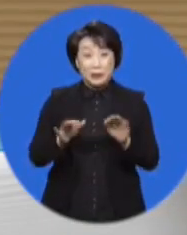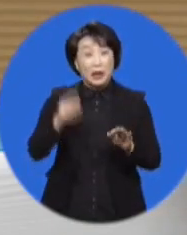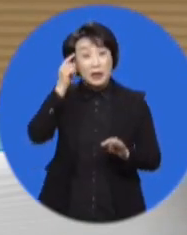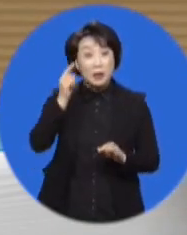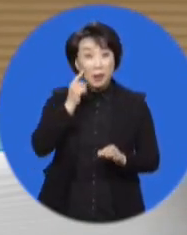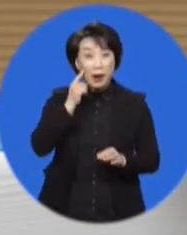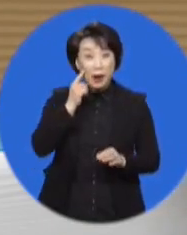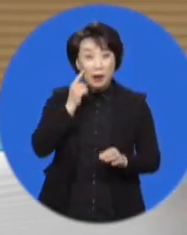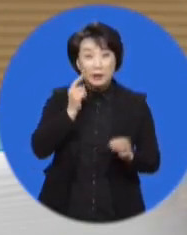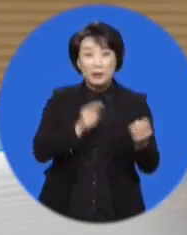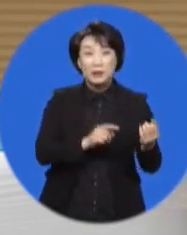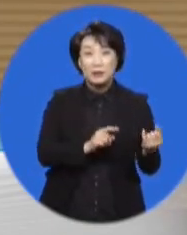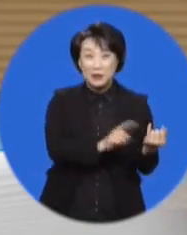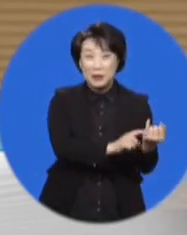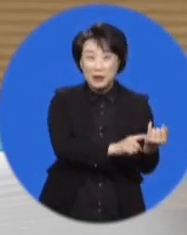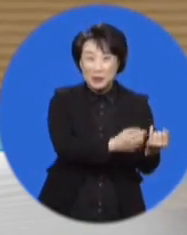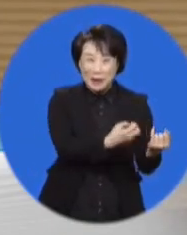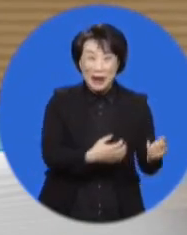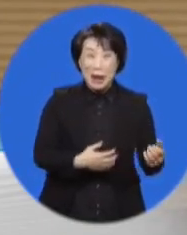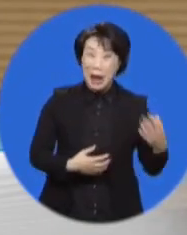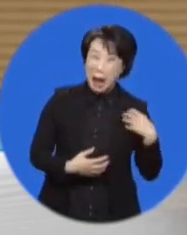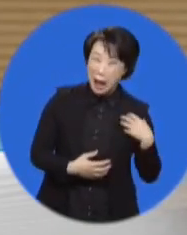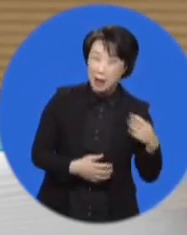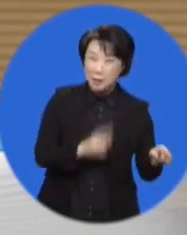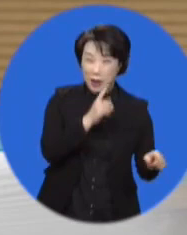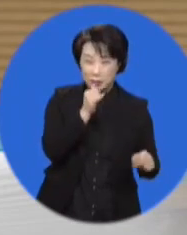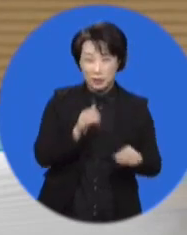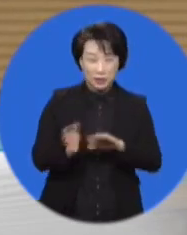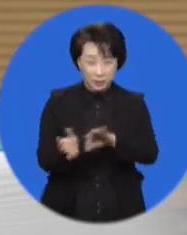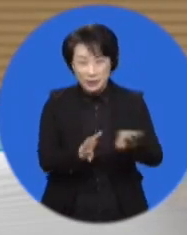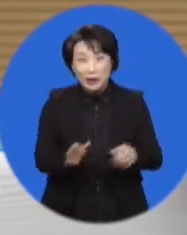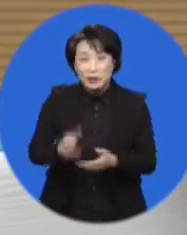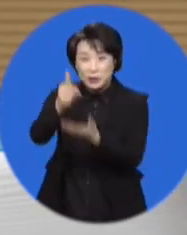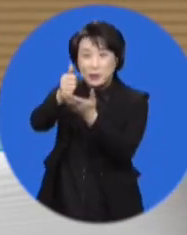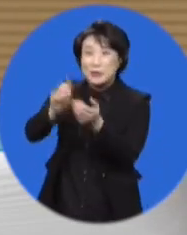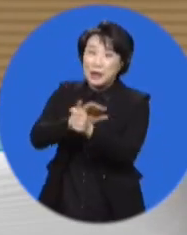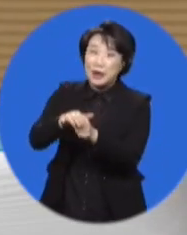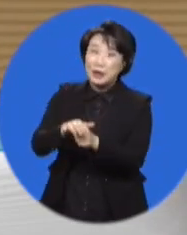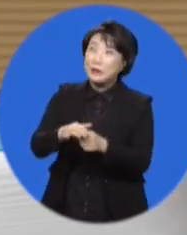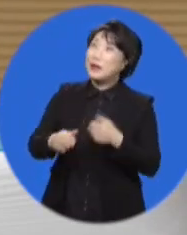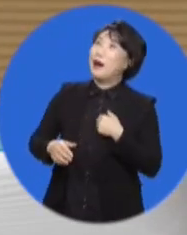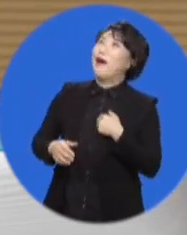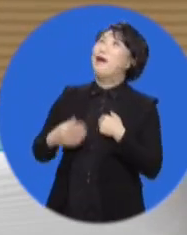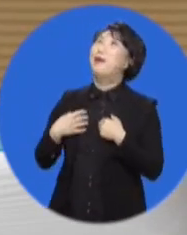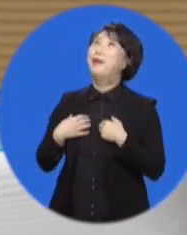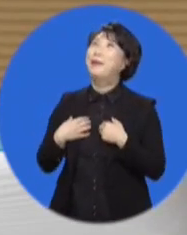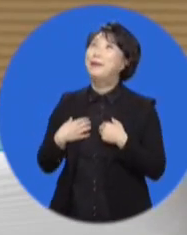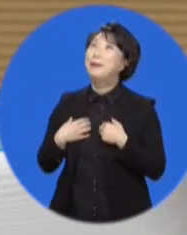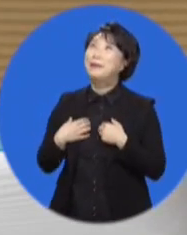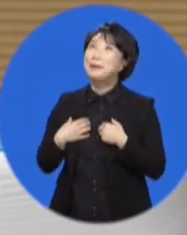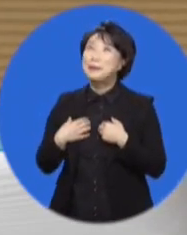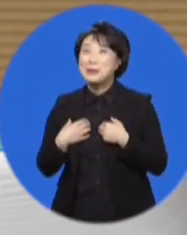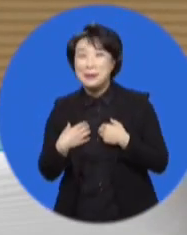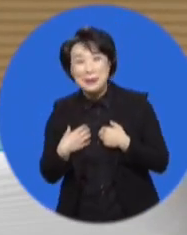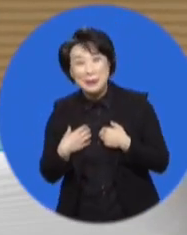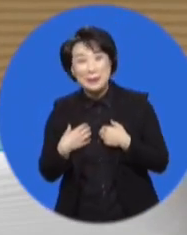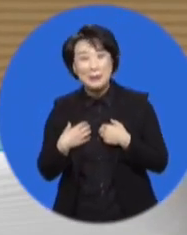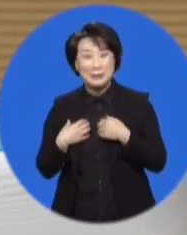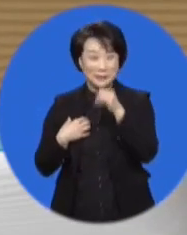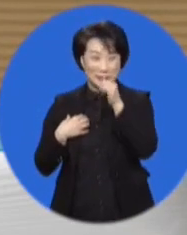보세요. 과분하대요. 그럼 우리가 주님을 사랑한다. 너무 과분하잖아. 감당이 안